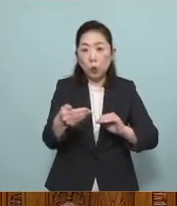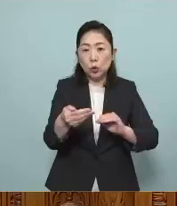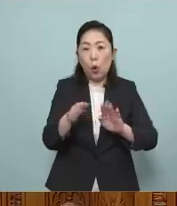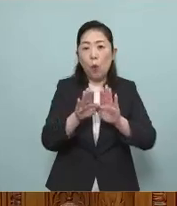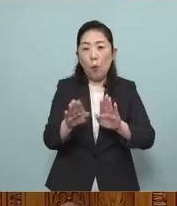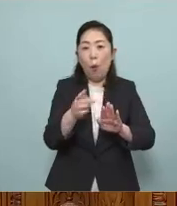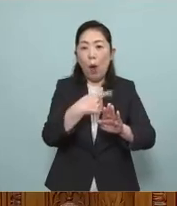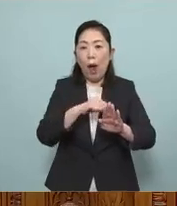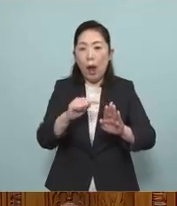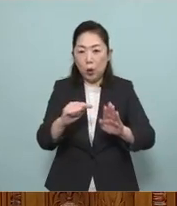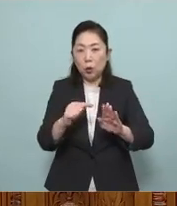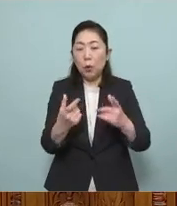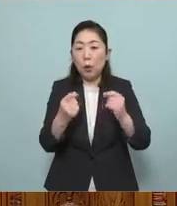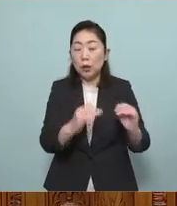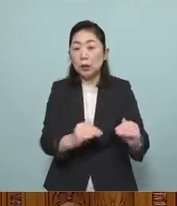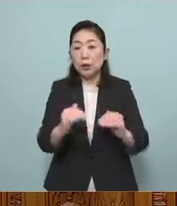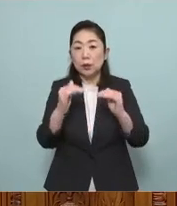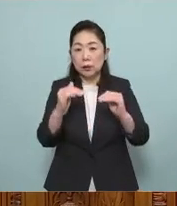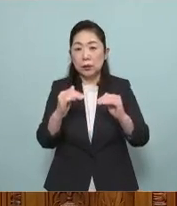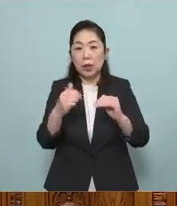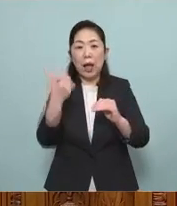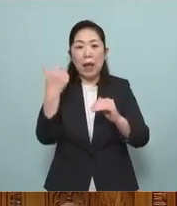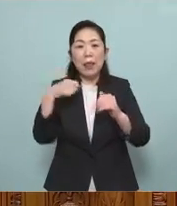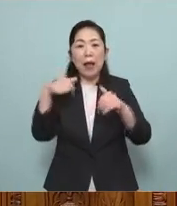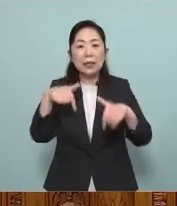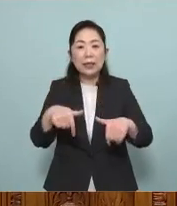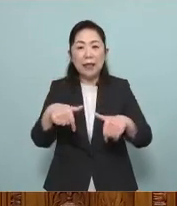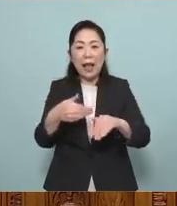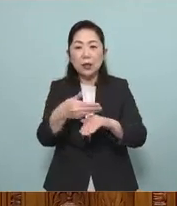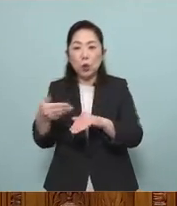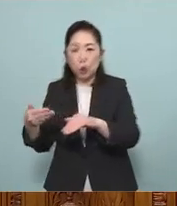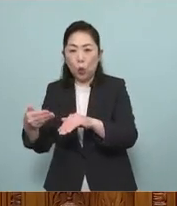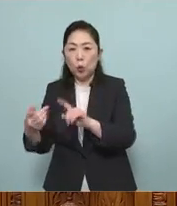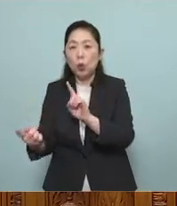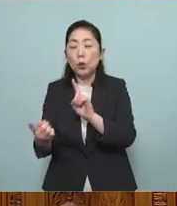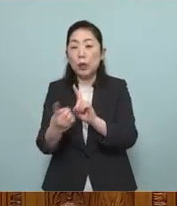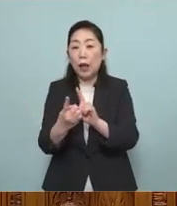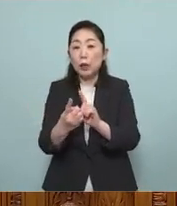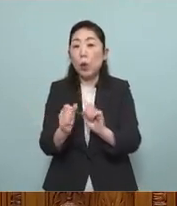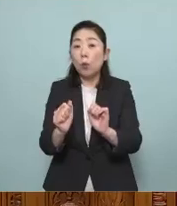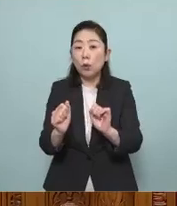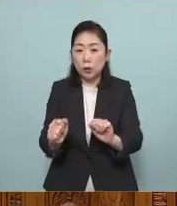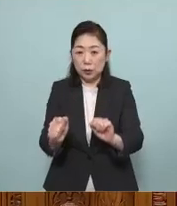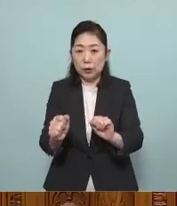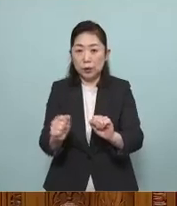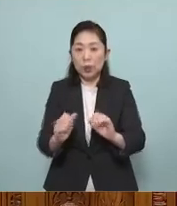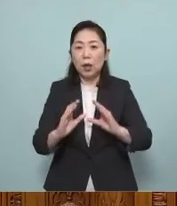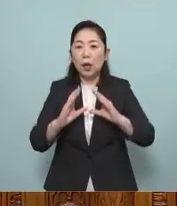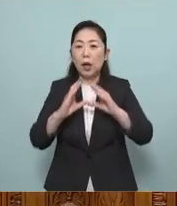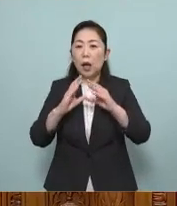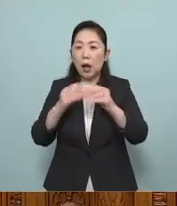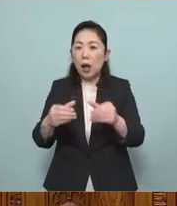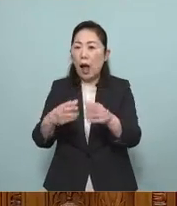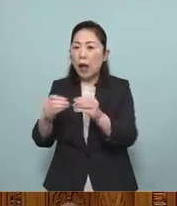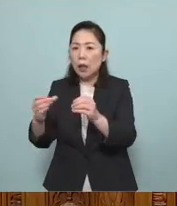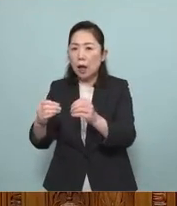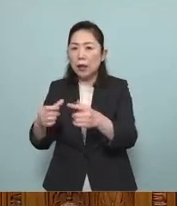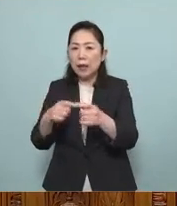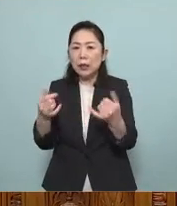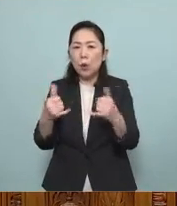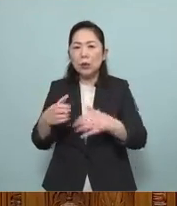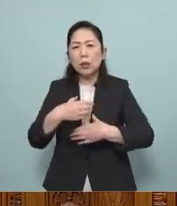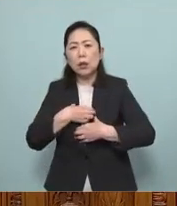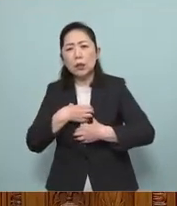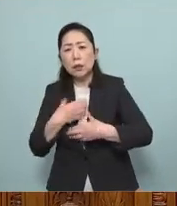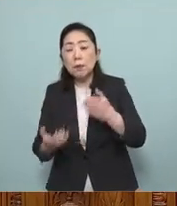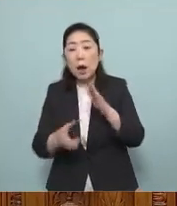を進め、南西諸島への備えを強化します。海外で邦人等が危機にさらされた際の